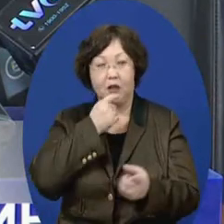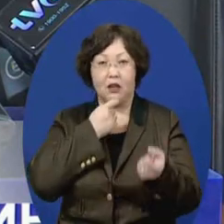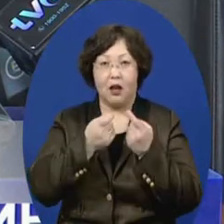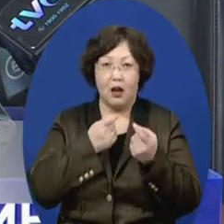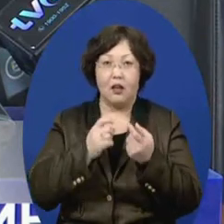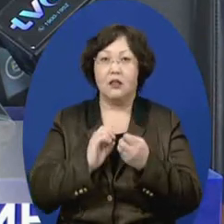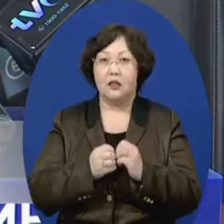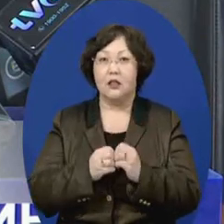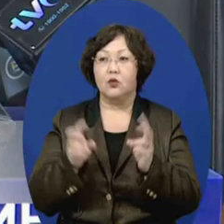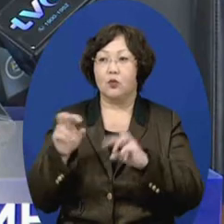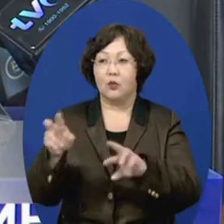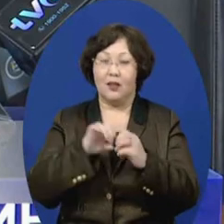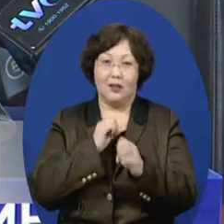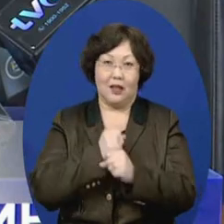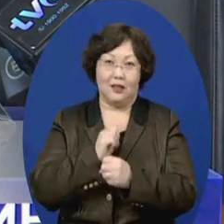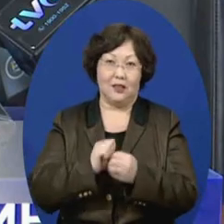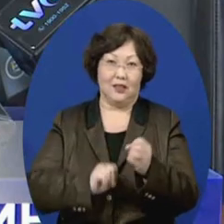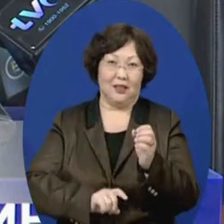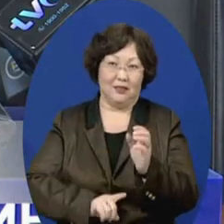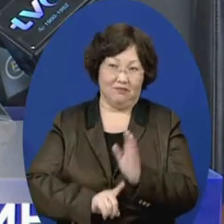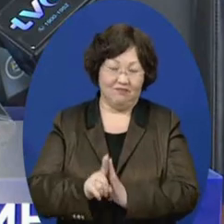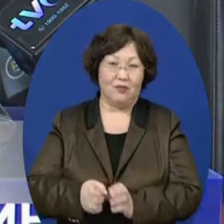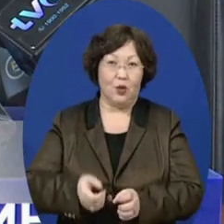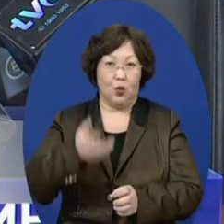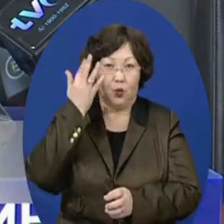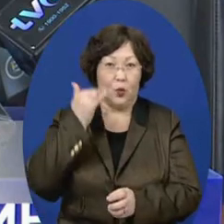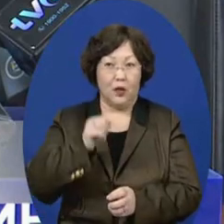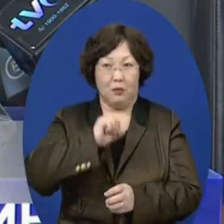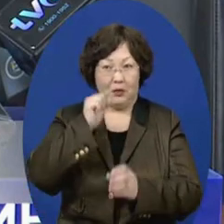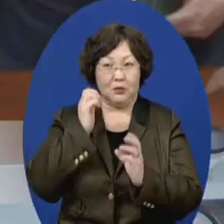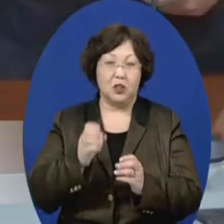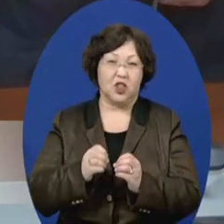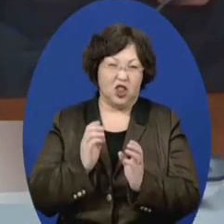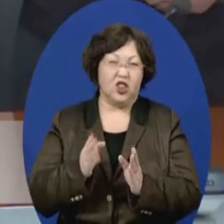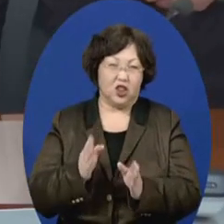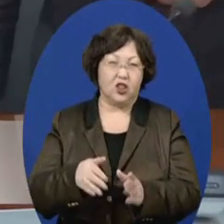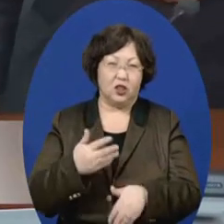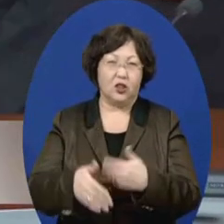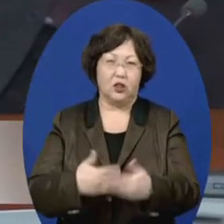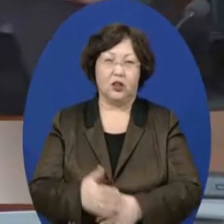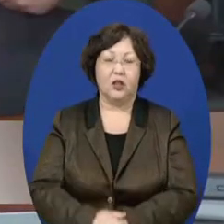ингээд судалгааны ажлын хэсгийг гаргаад ойрын хугацаанд бид энэ шийдвэрүүдийг гаргана гэж харж байгаа.